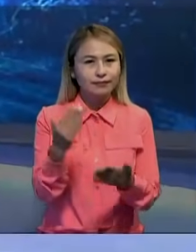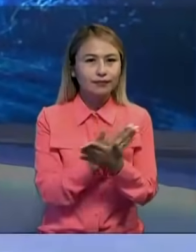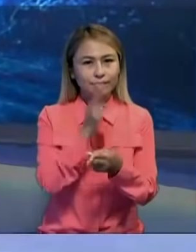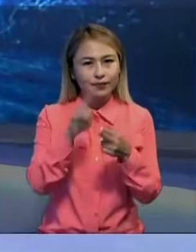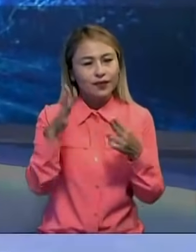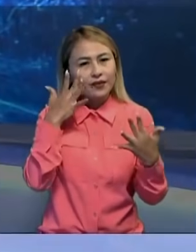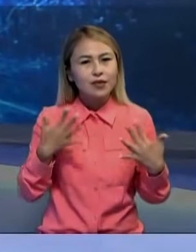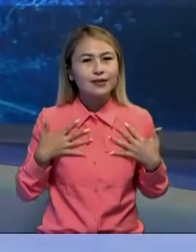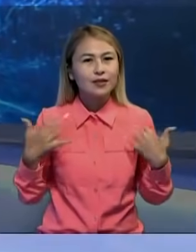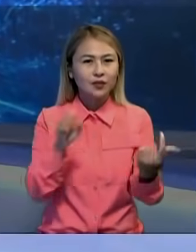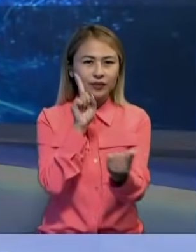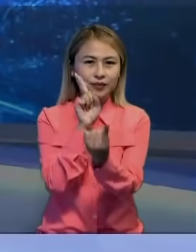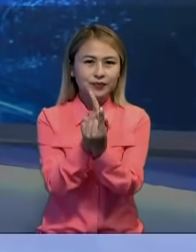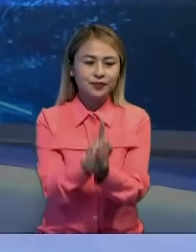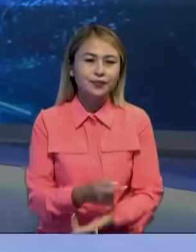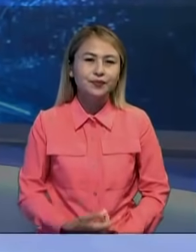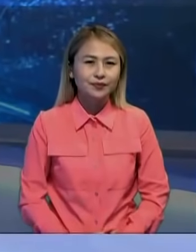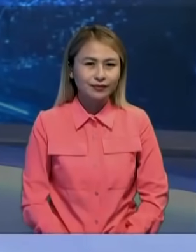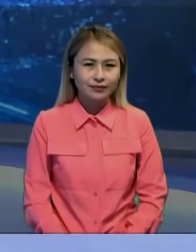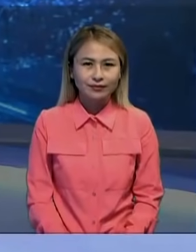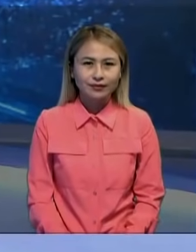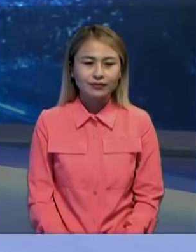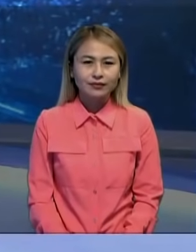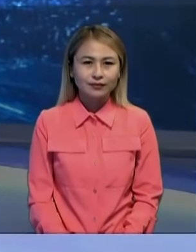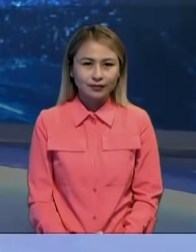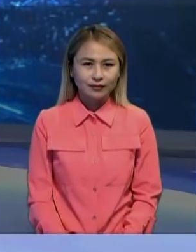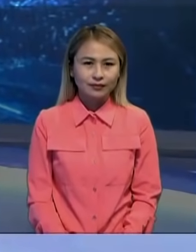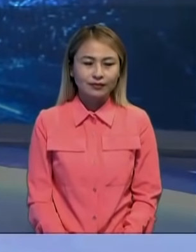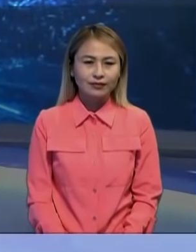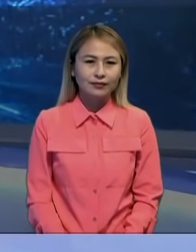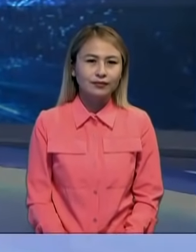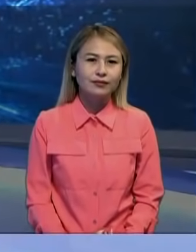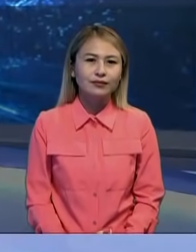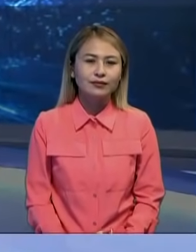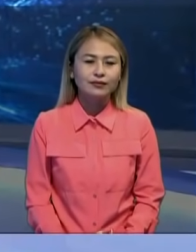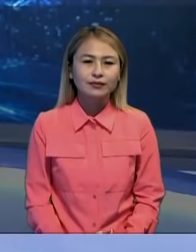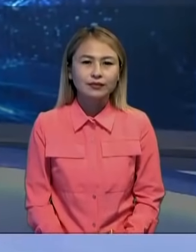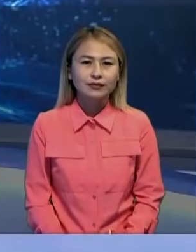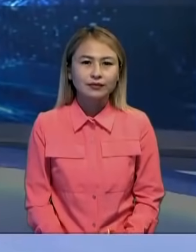Әріптестерімізбен дайындаған жаңалықтар легі әзірге тамам. Келесі эфирде кездескенше бас ақпараттық арна қосулы болсын.